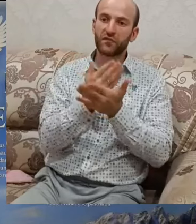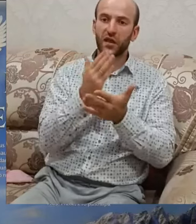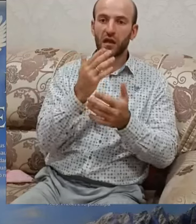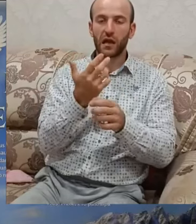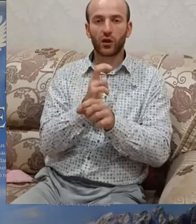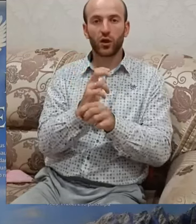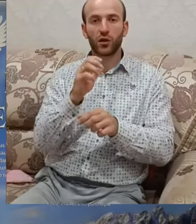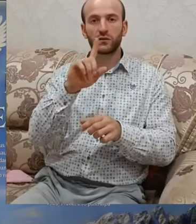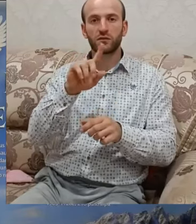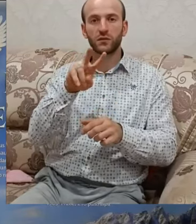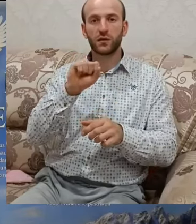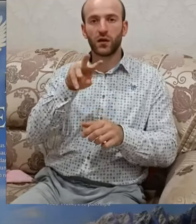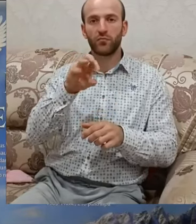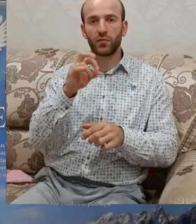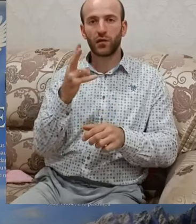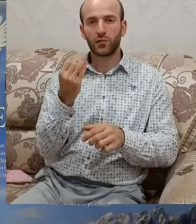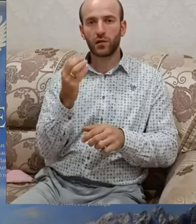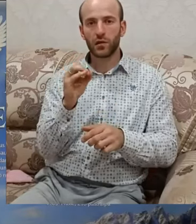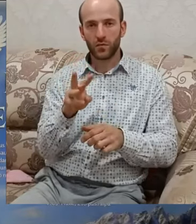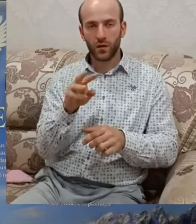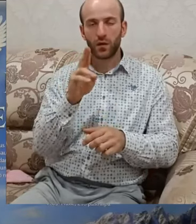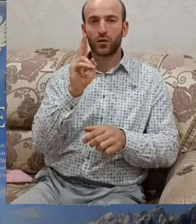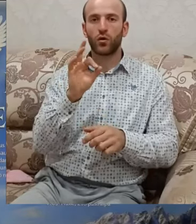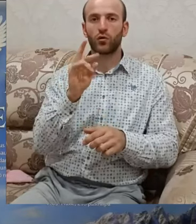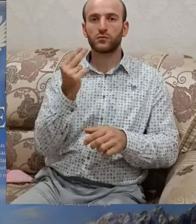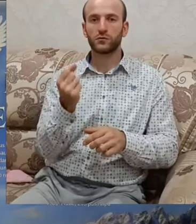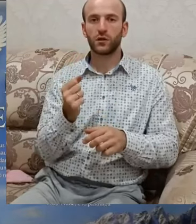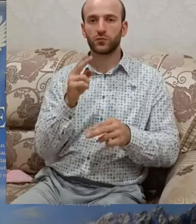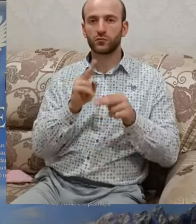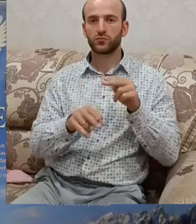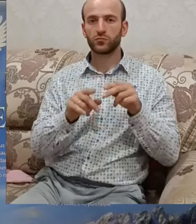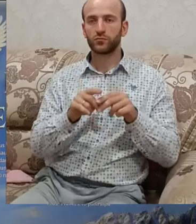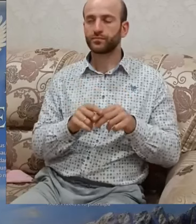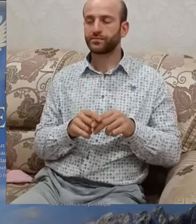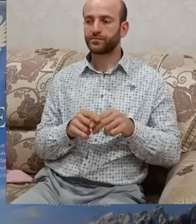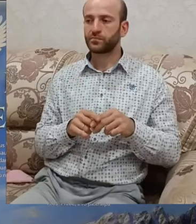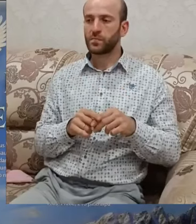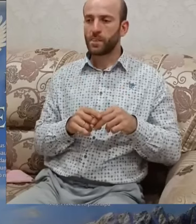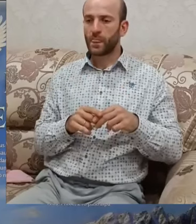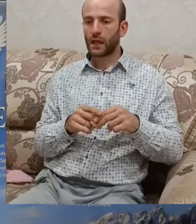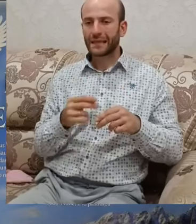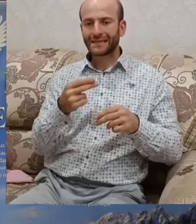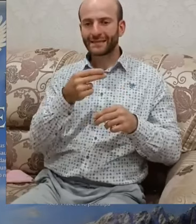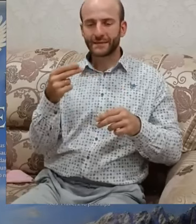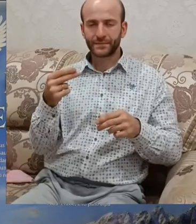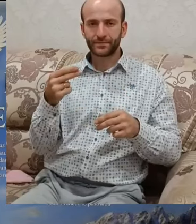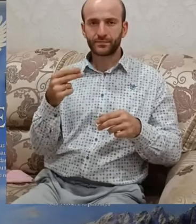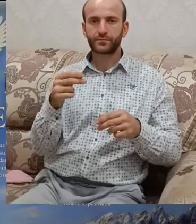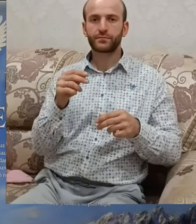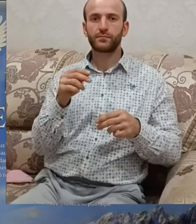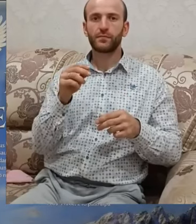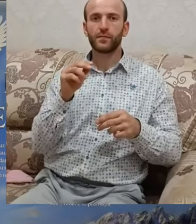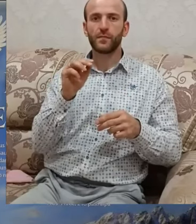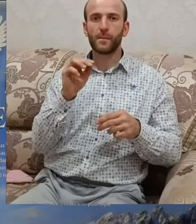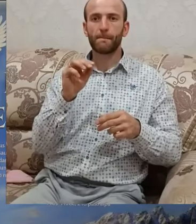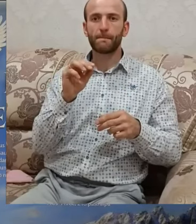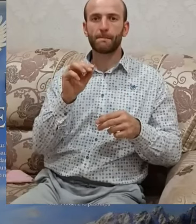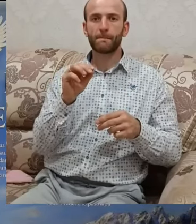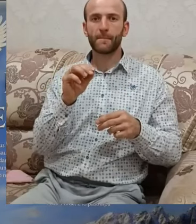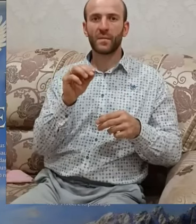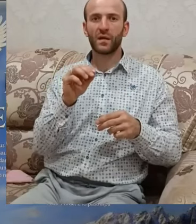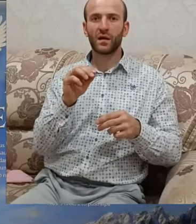Tai viena citata. Это одна цитата. Kurią jūs surasite įvedę žodį griaustinį. Которую вы